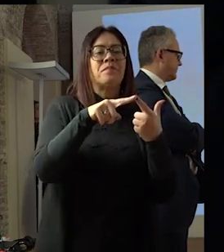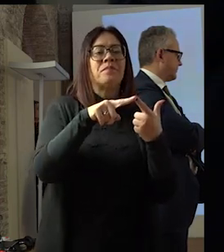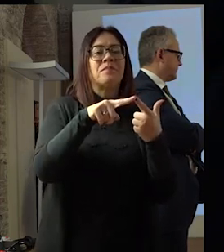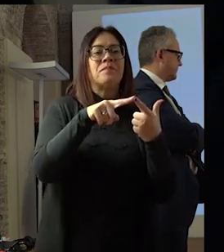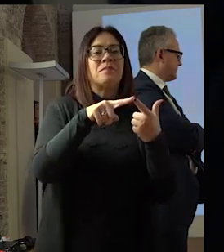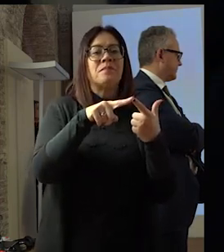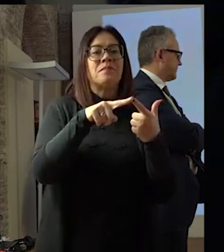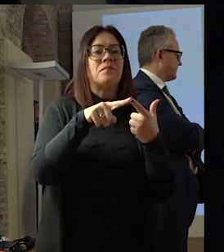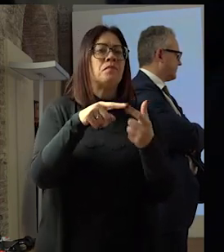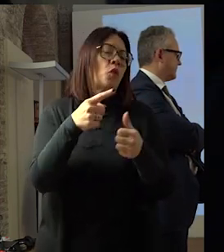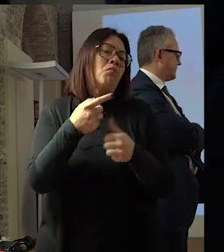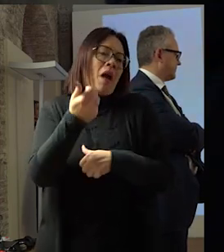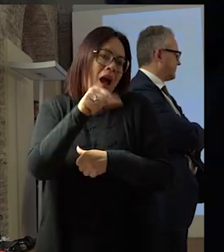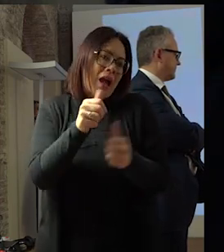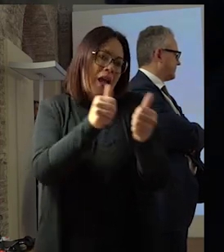quindi anche tutor,